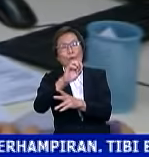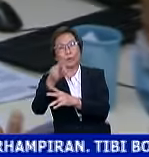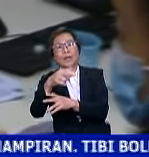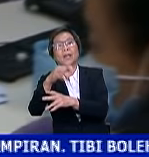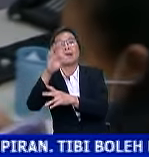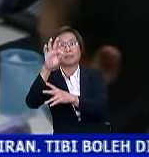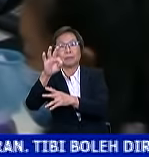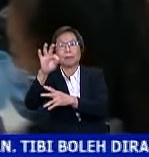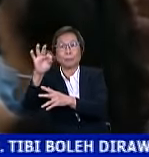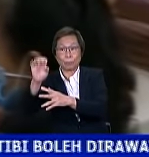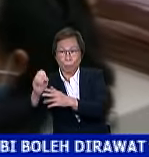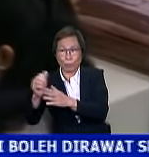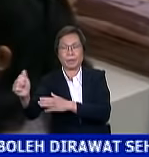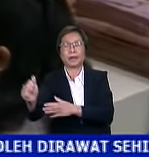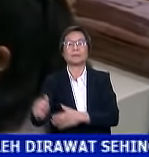RM35,495.